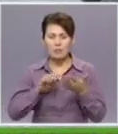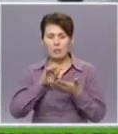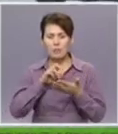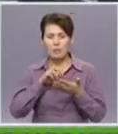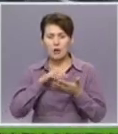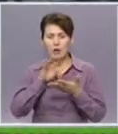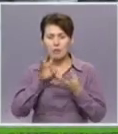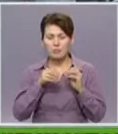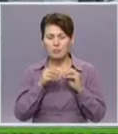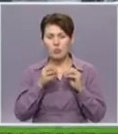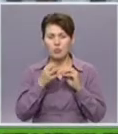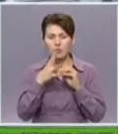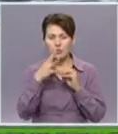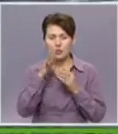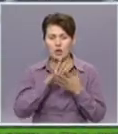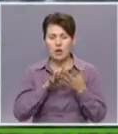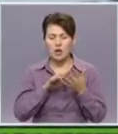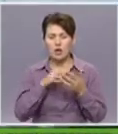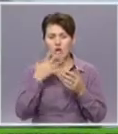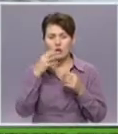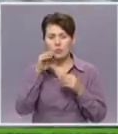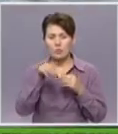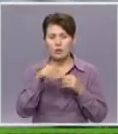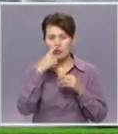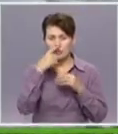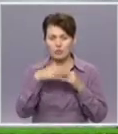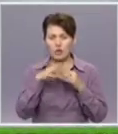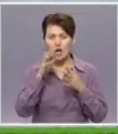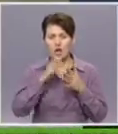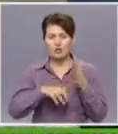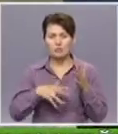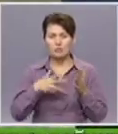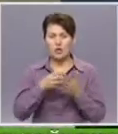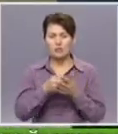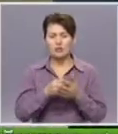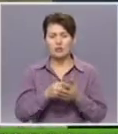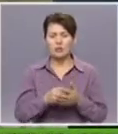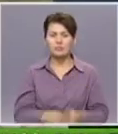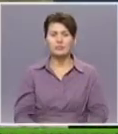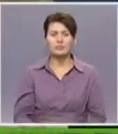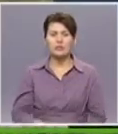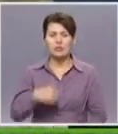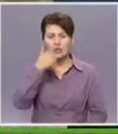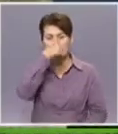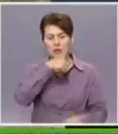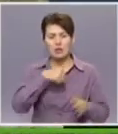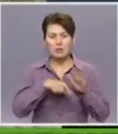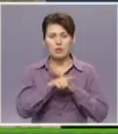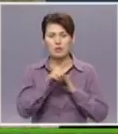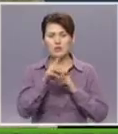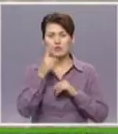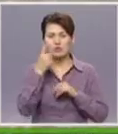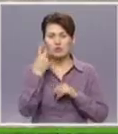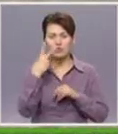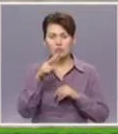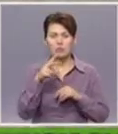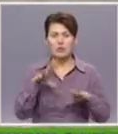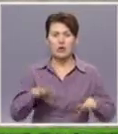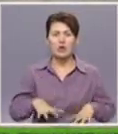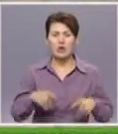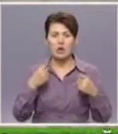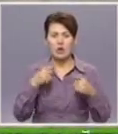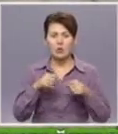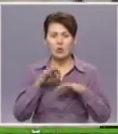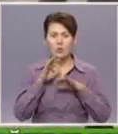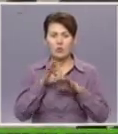саны 14 хаттама толтырылып, 50.000 теңге көлемінде айыппұл салынды. Жалпы жыл басынан бері Алмалы ауданында 120 рет жабай саудаға қатысты